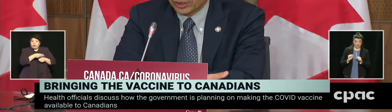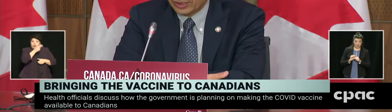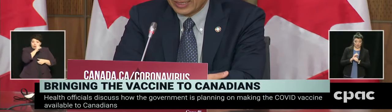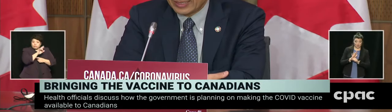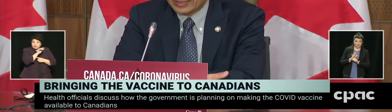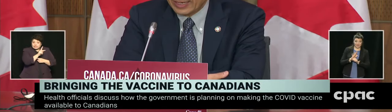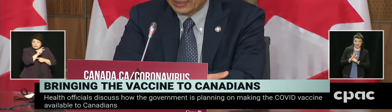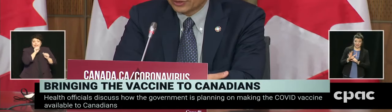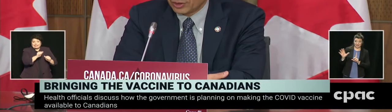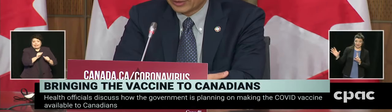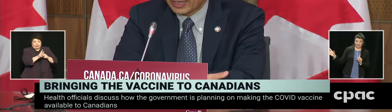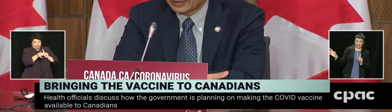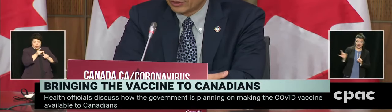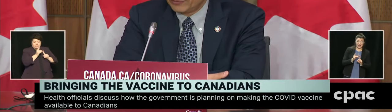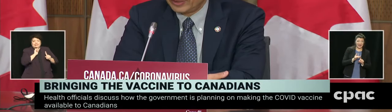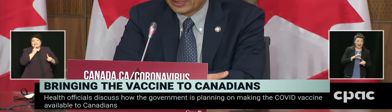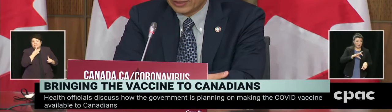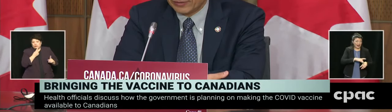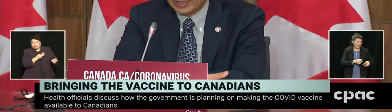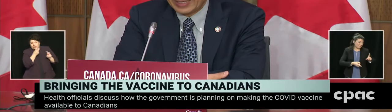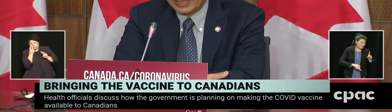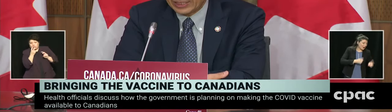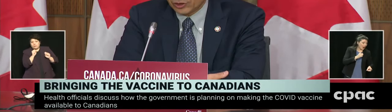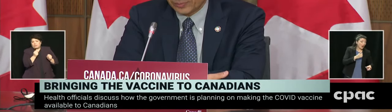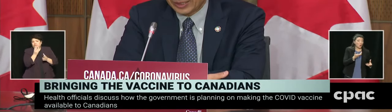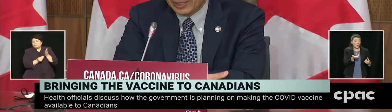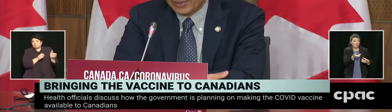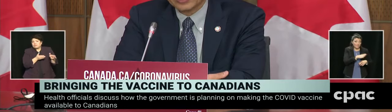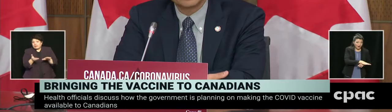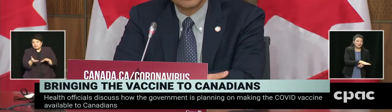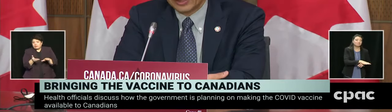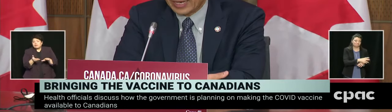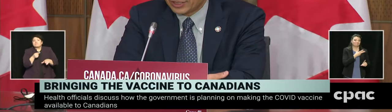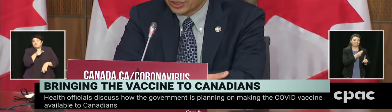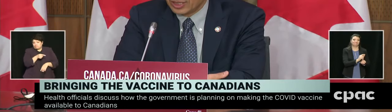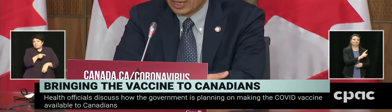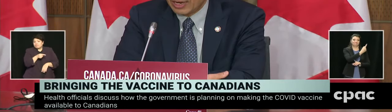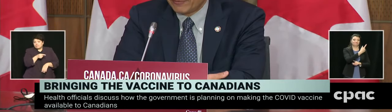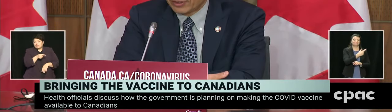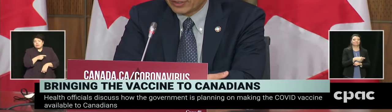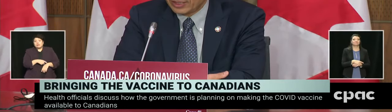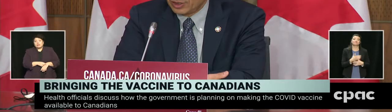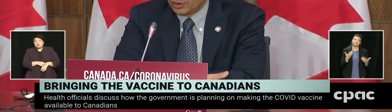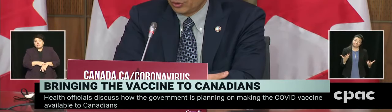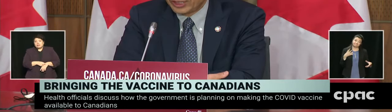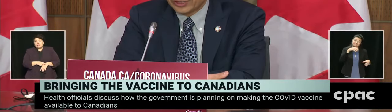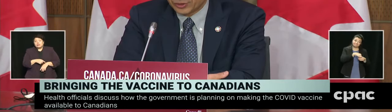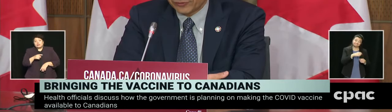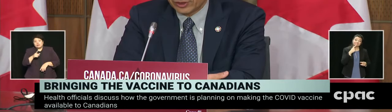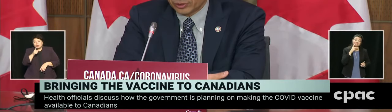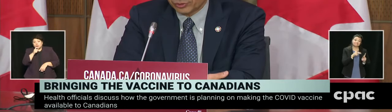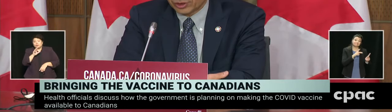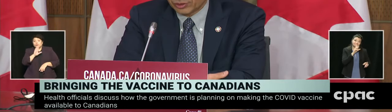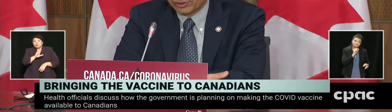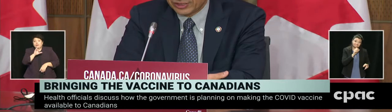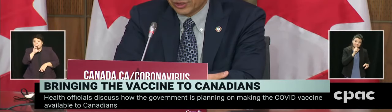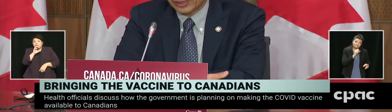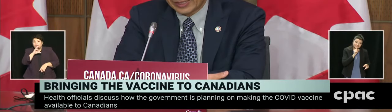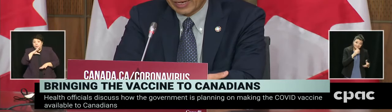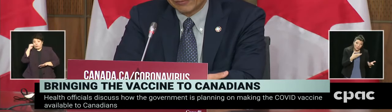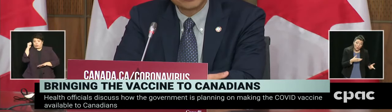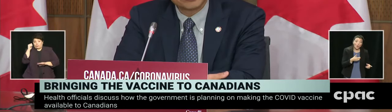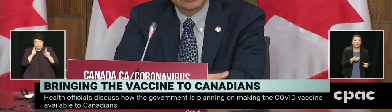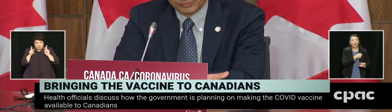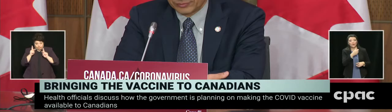de mourir si elles contractent la COVID-19, y compris les personnes d'un âge avancé ou ou qui souffrent d'autres